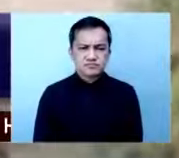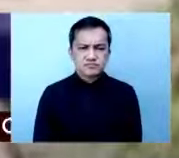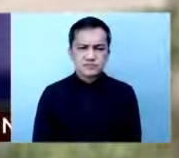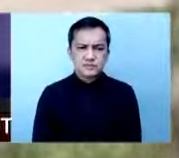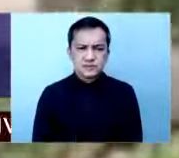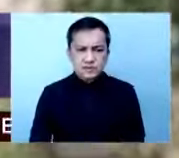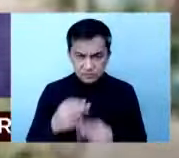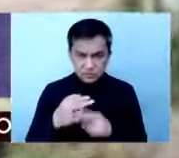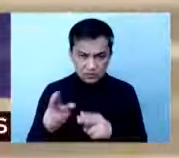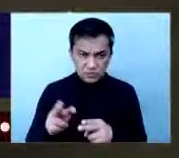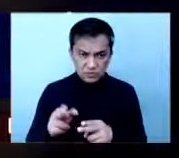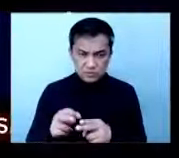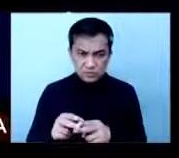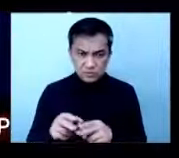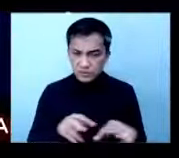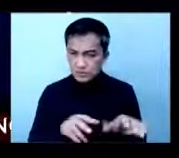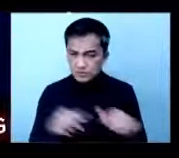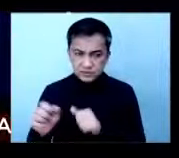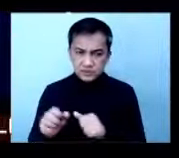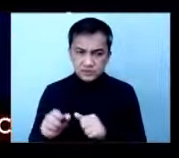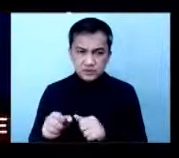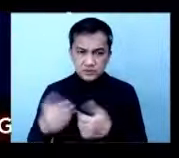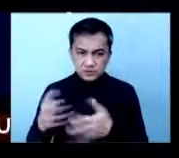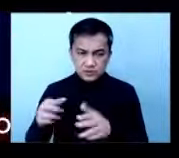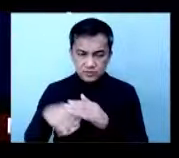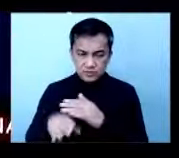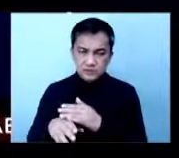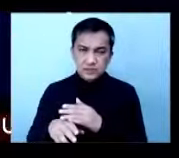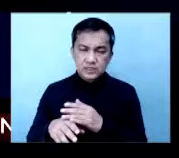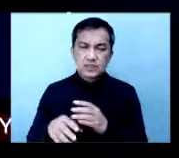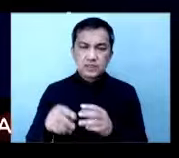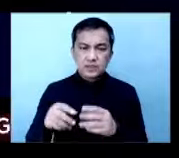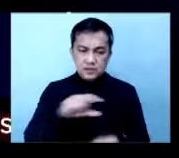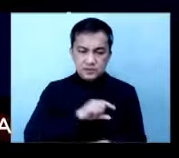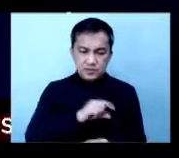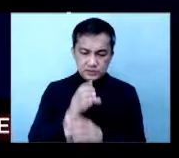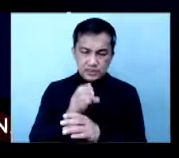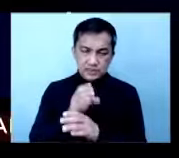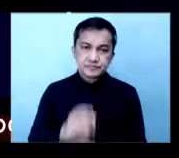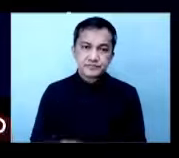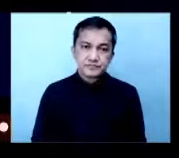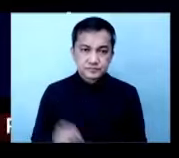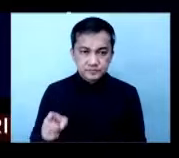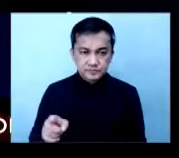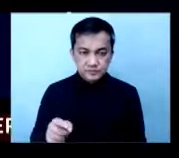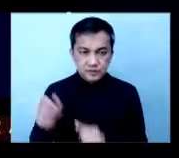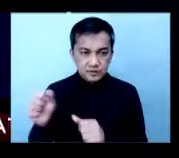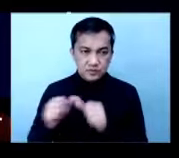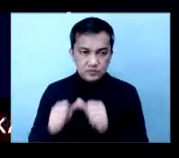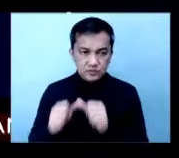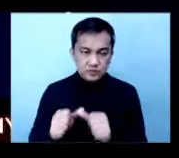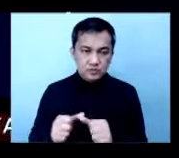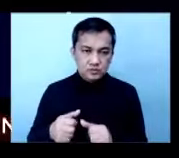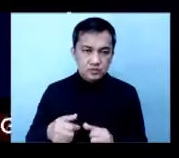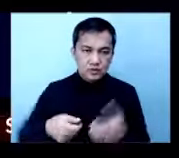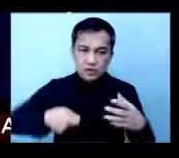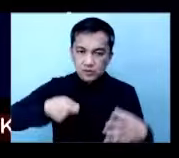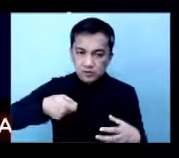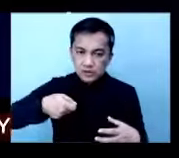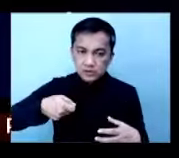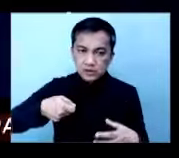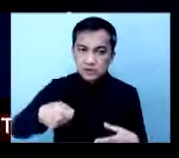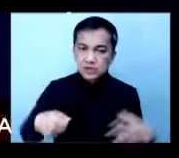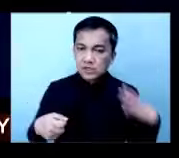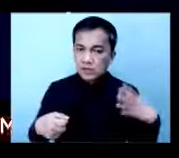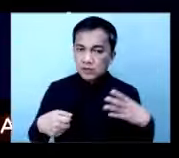pa, umalis sila sa kapapasok sa pulis mobile na nasa kabilang lane. Dito na nagpatuloy ang pang-hostage. Nag-abang naman ang mga